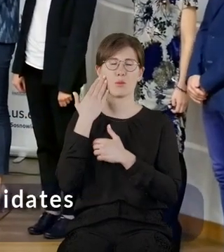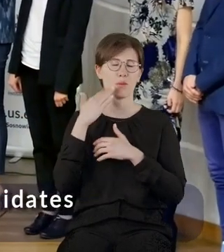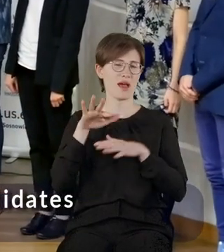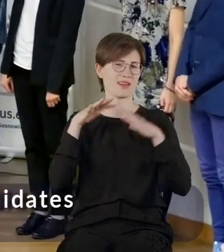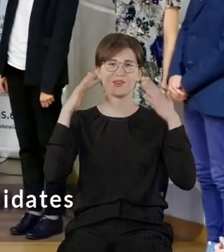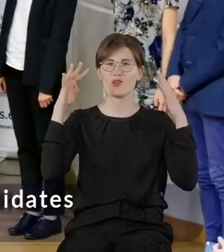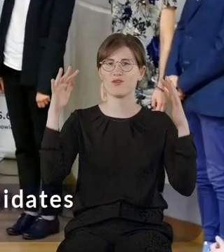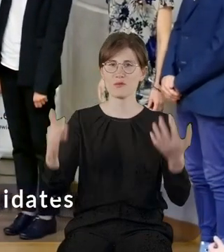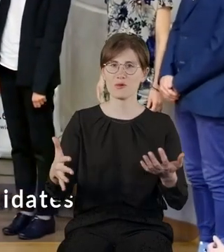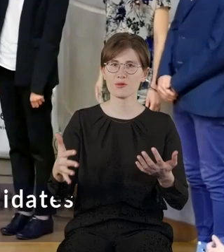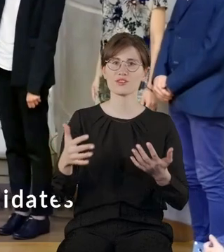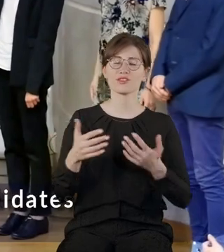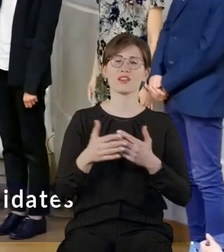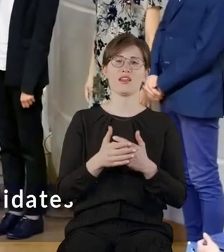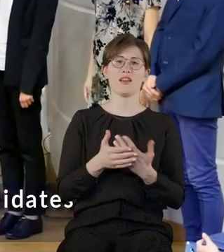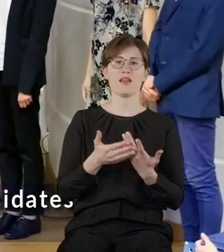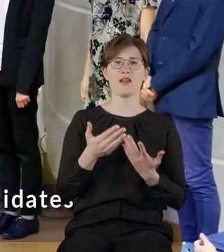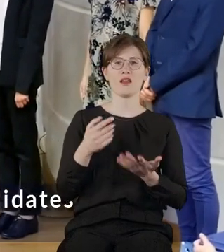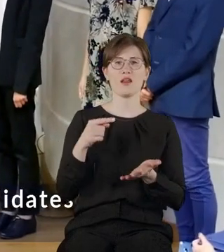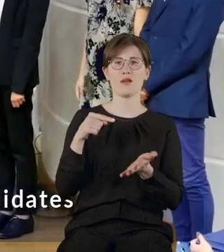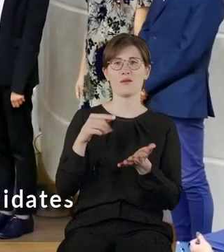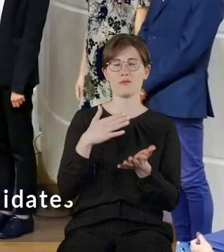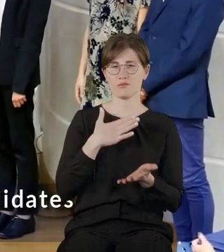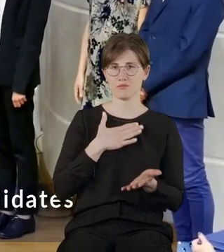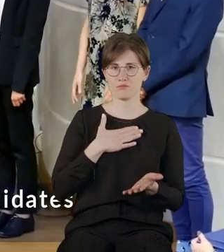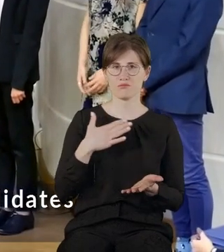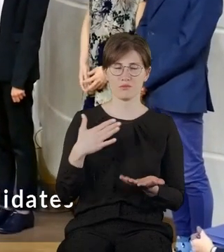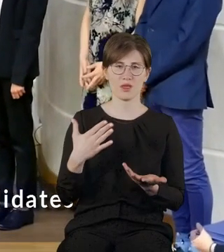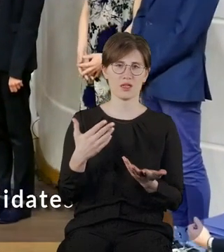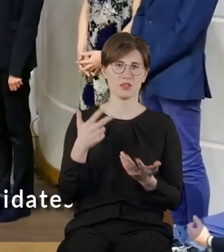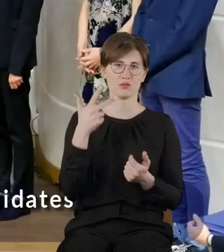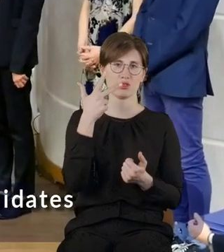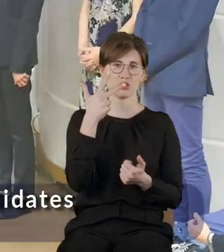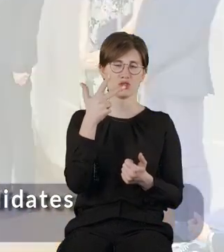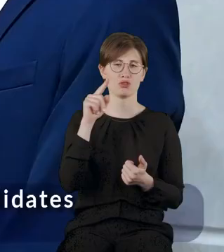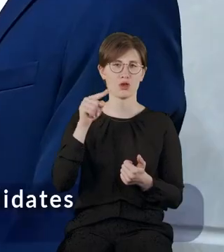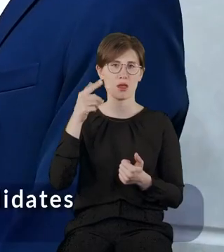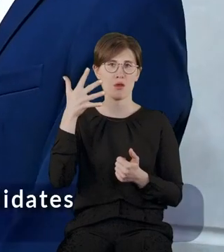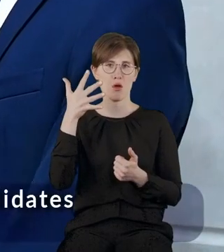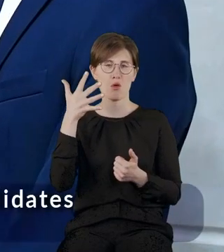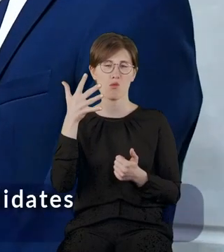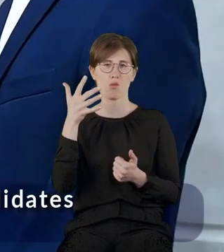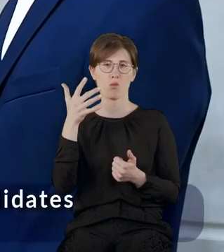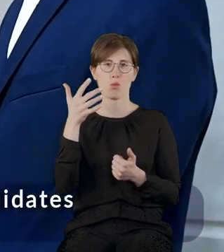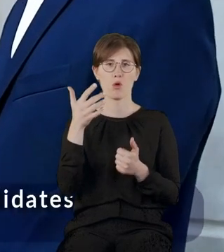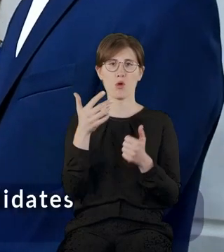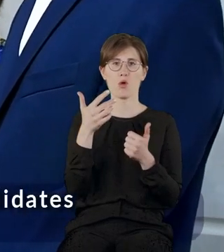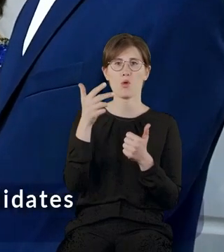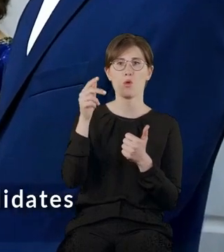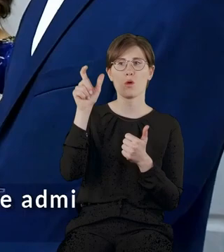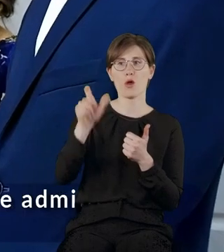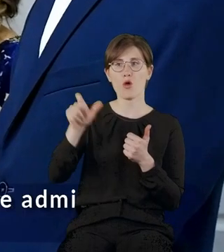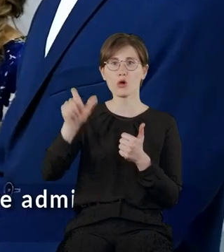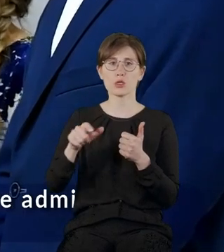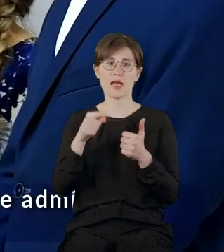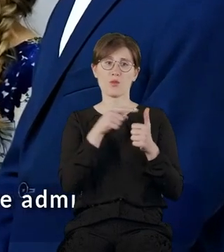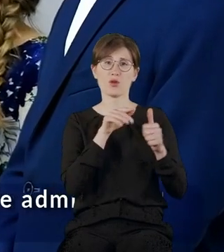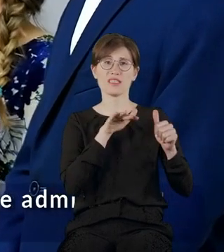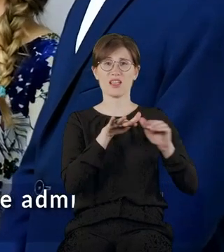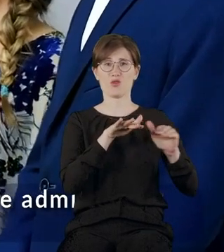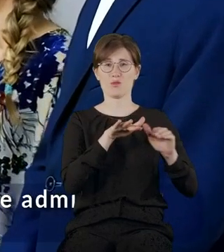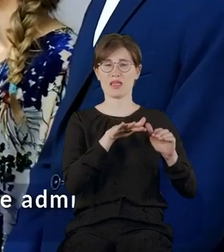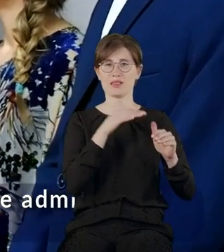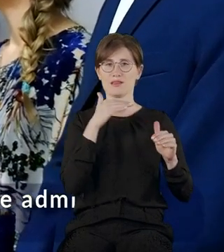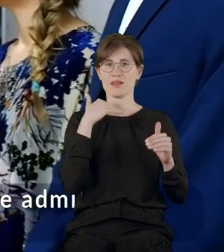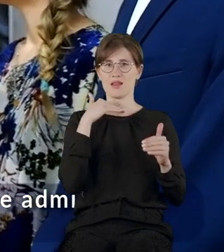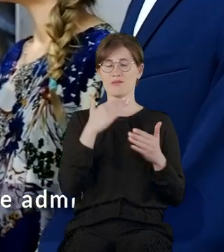zainteresowaniem. Wystarczy powiedzieć, że mieliśmy ponad 3,5 kandydata na jedno miejsce, a